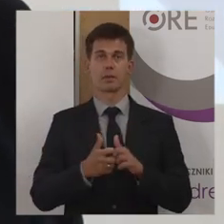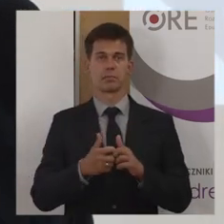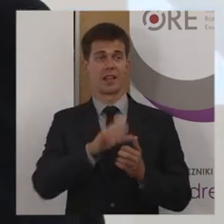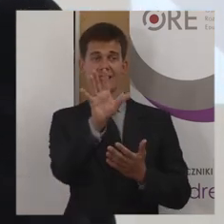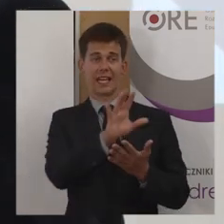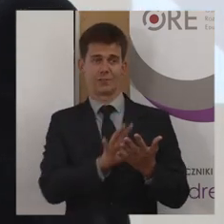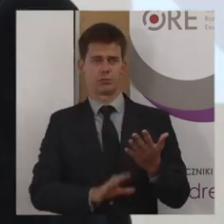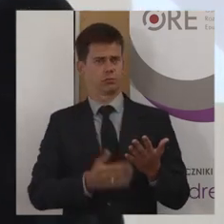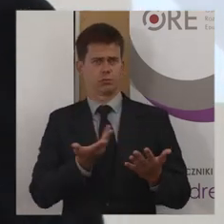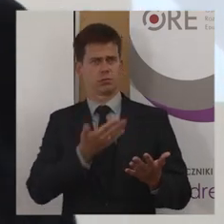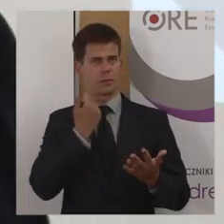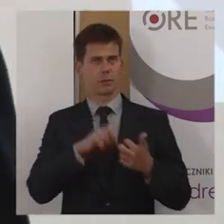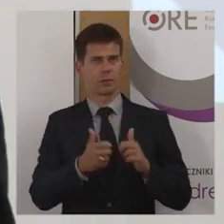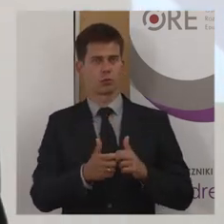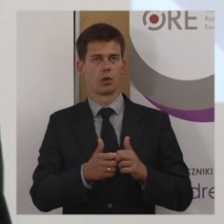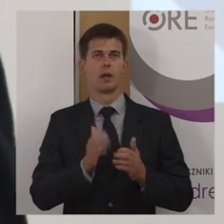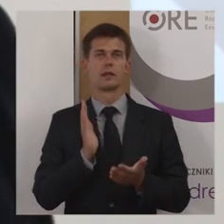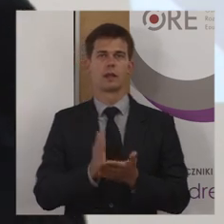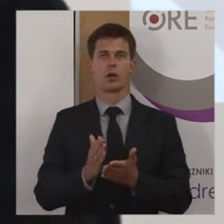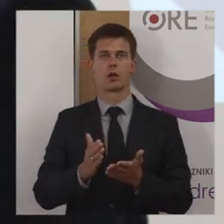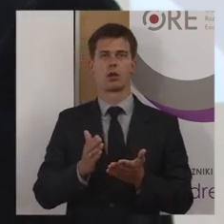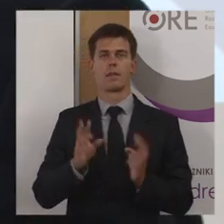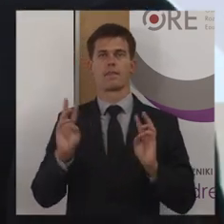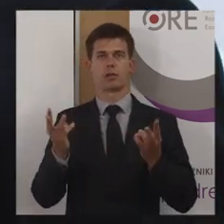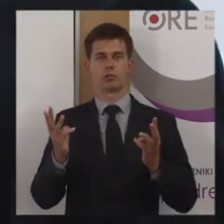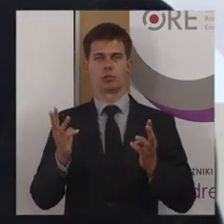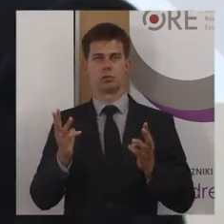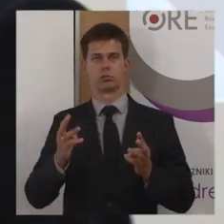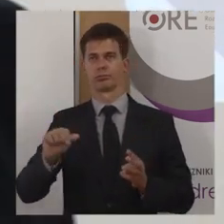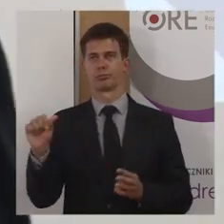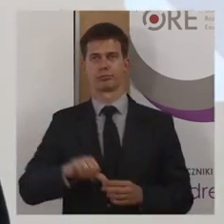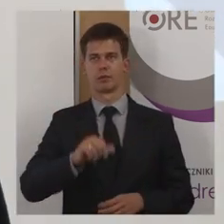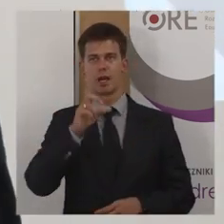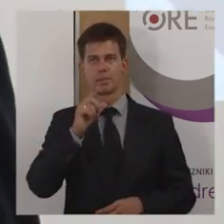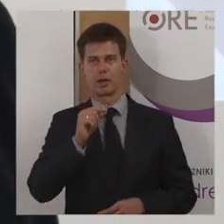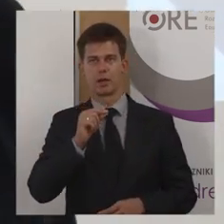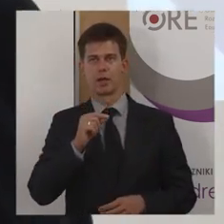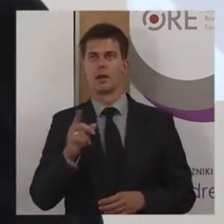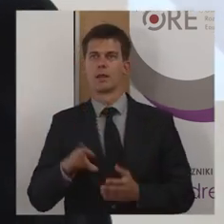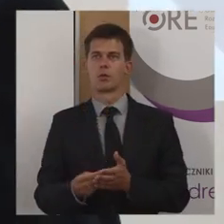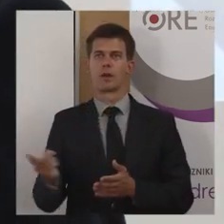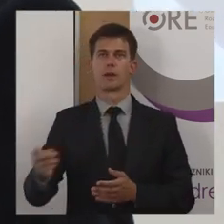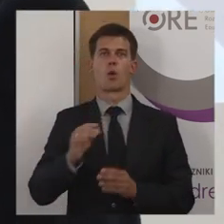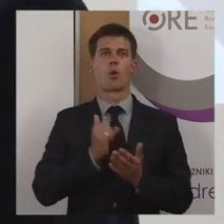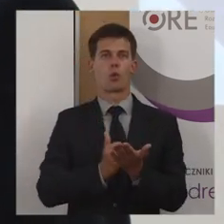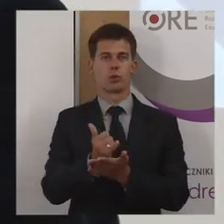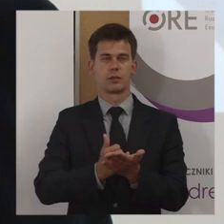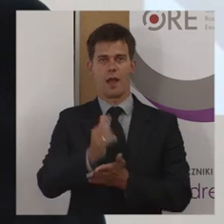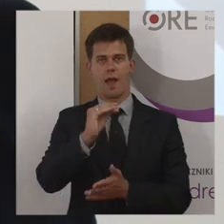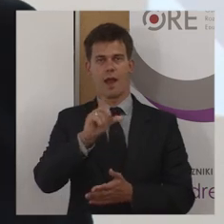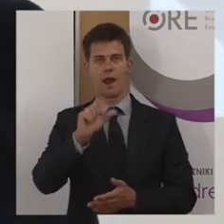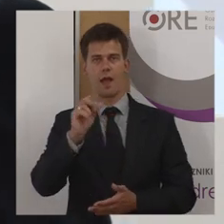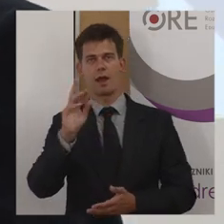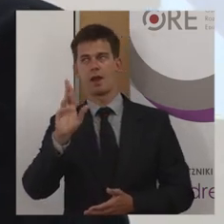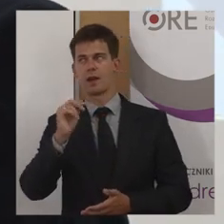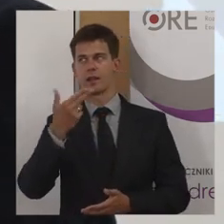treści, problem jest w narzędziu. Otóż ta firma, która przygotowuje ten kurs e-learningowy, korzysta z pewnego